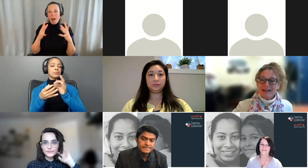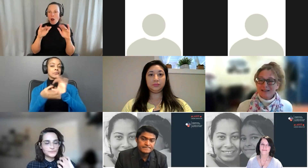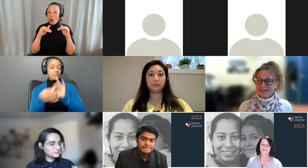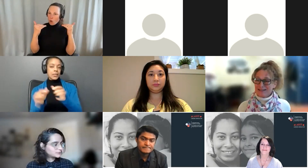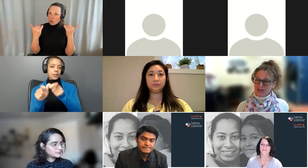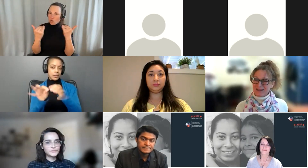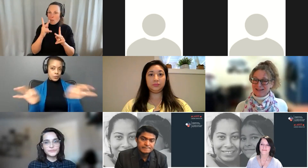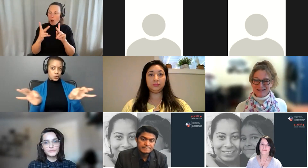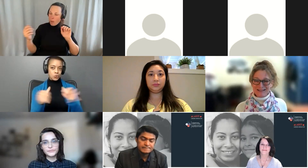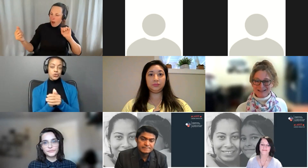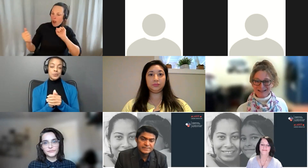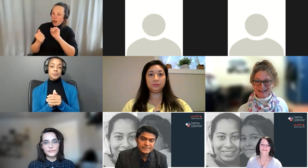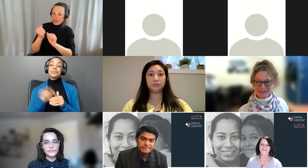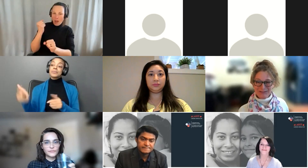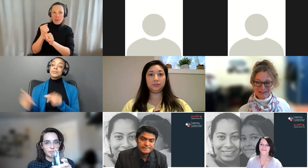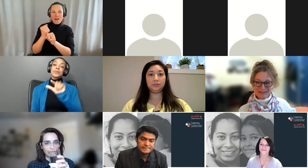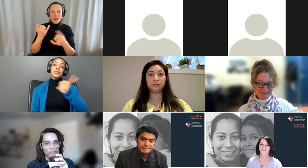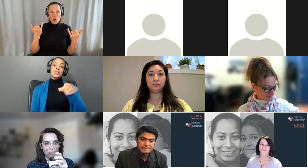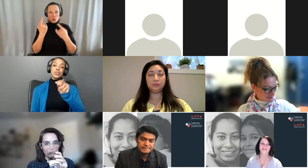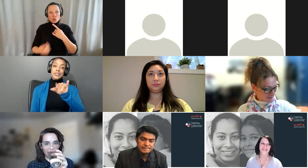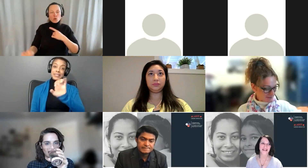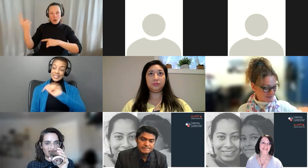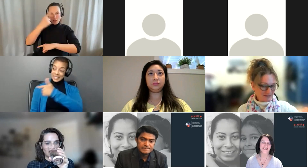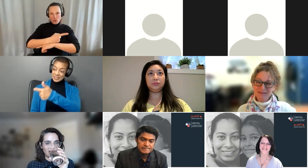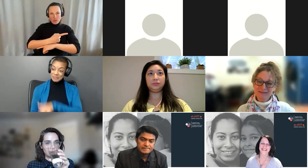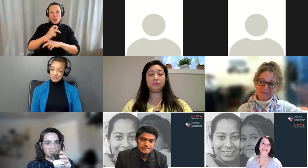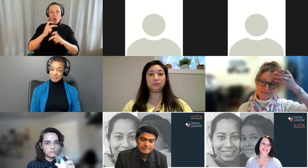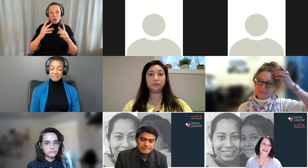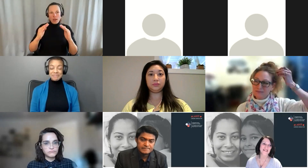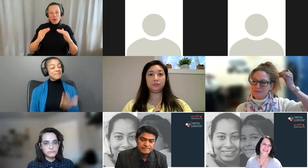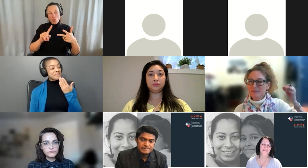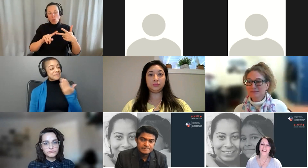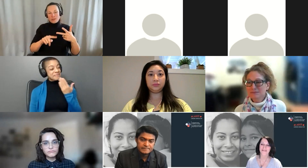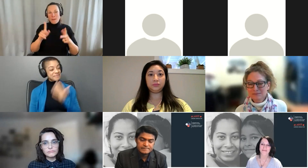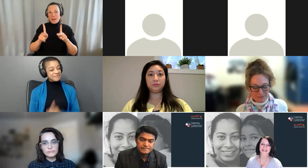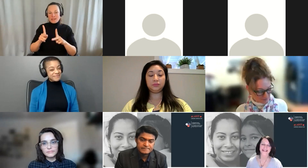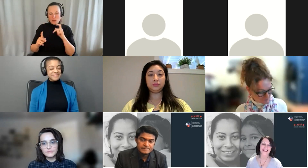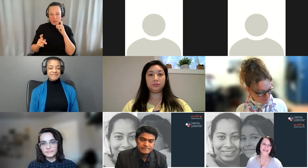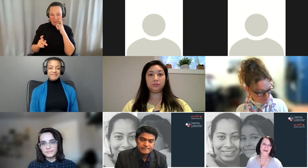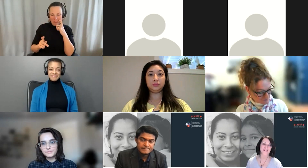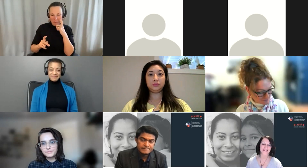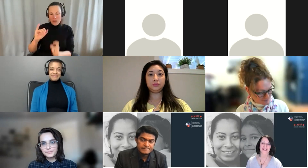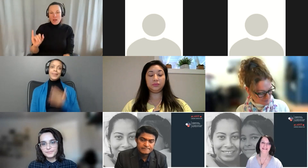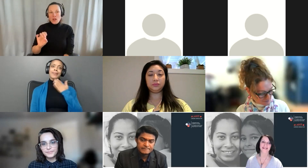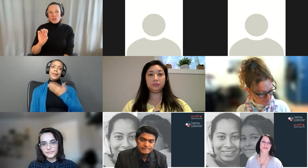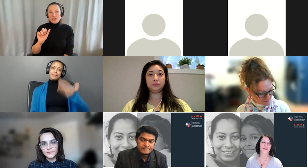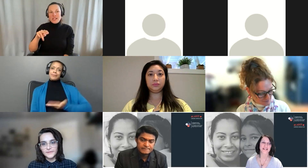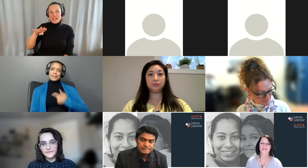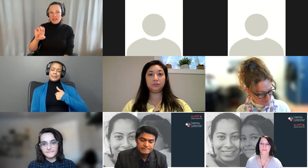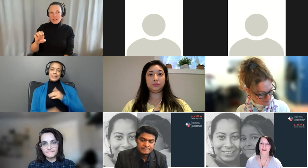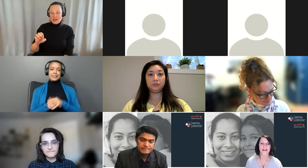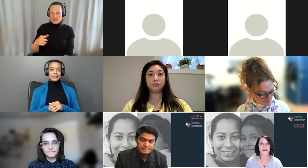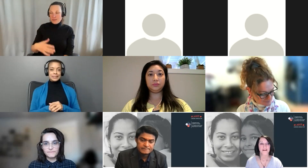ensemble aujourd'hui. Maintenant, Ginny, absolument. Merci de m'avoir ici aujourd'hui.